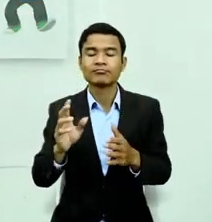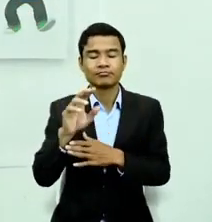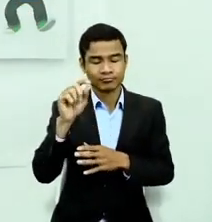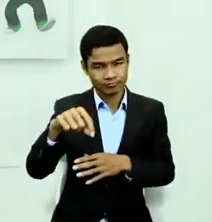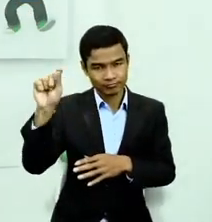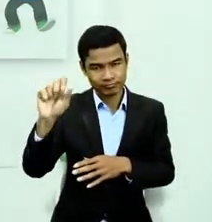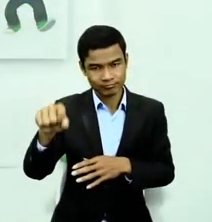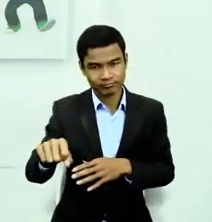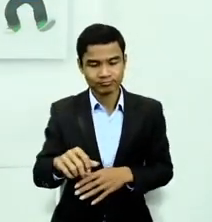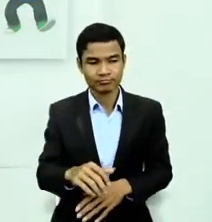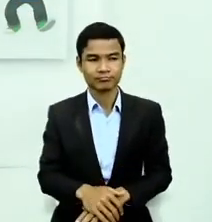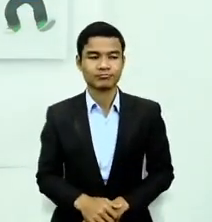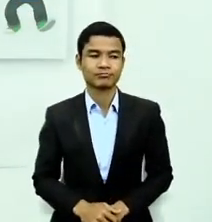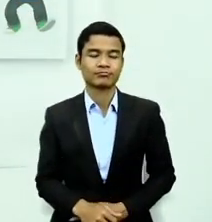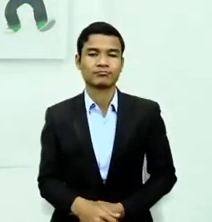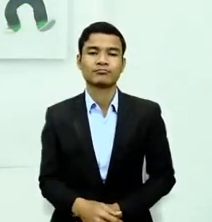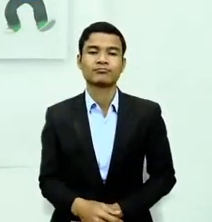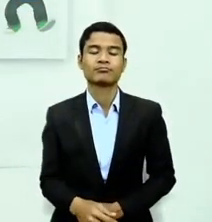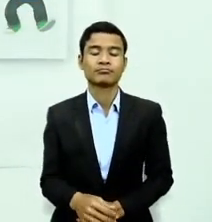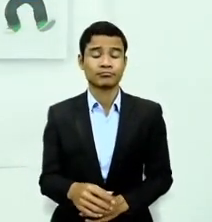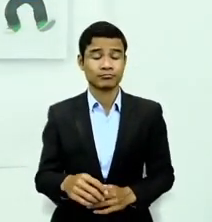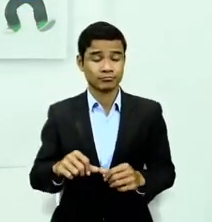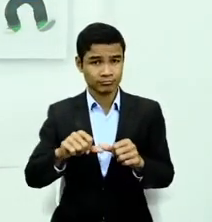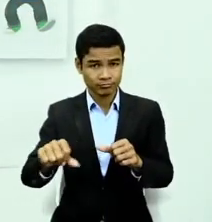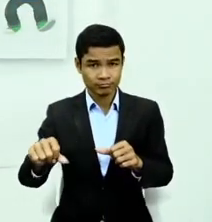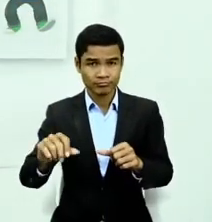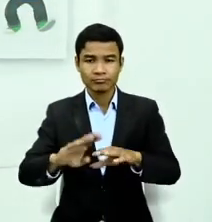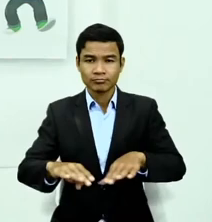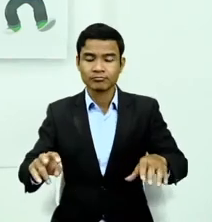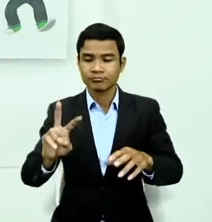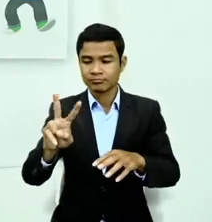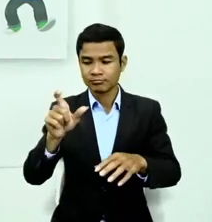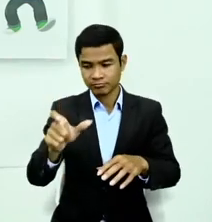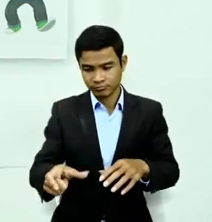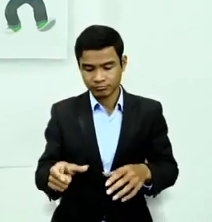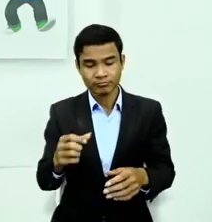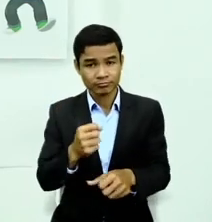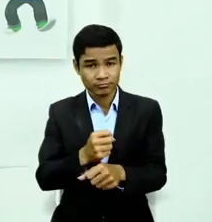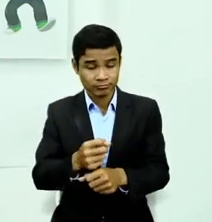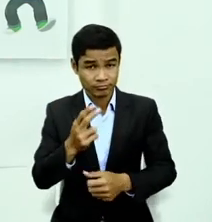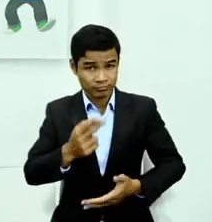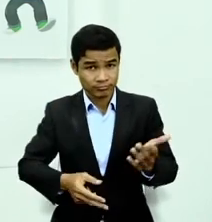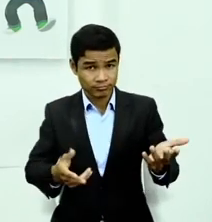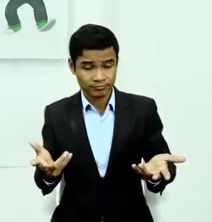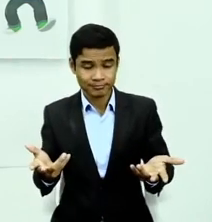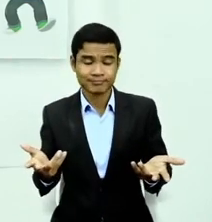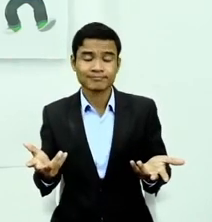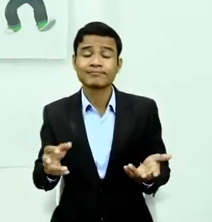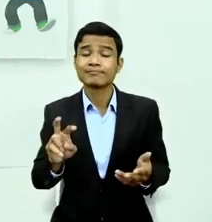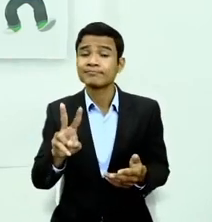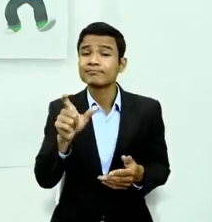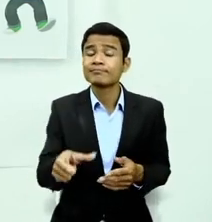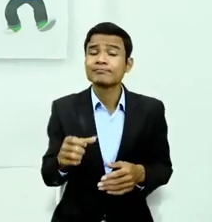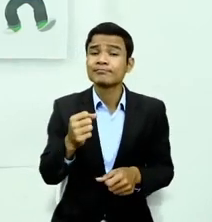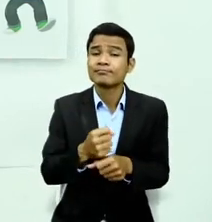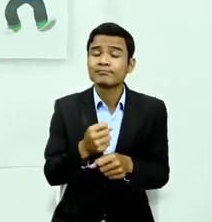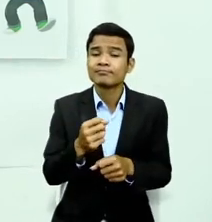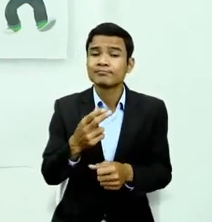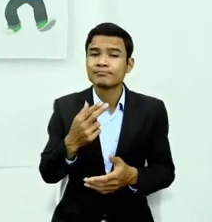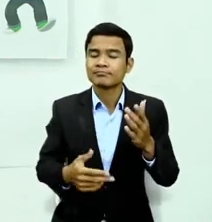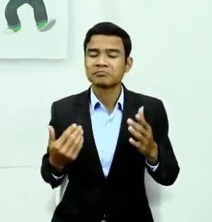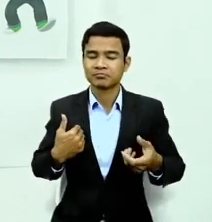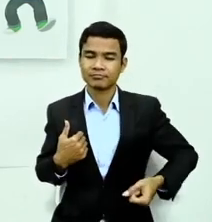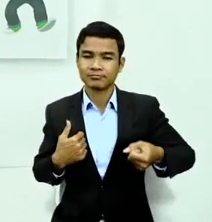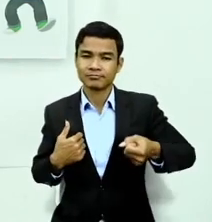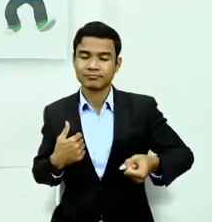Thách đài ná. Họ bắn to tư tiệt. Một vụ qua tiếng phí nẹ đi vinh thua ấy đá con. Phí nẹ đi thua ấy đá. Ở miền thong mùi